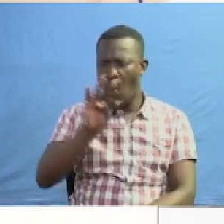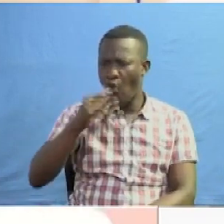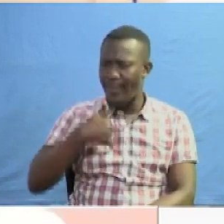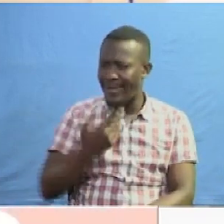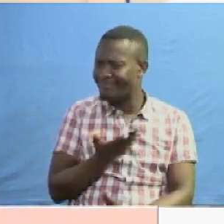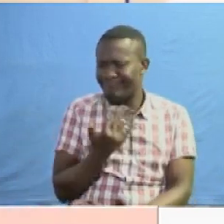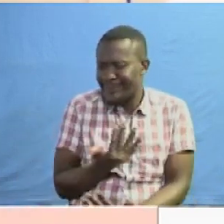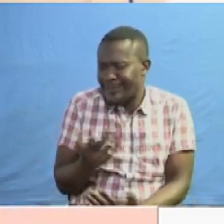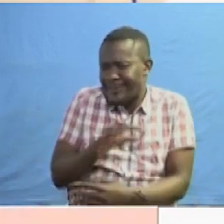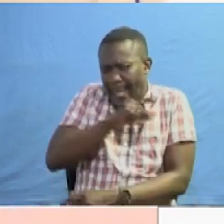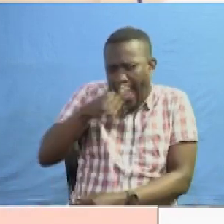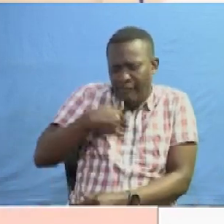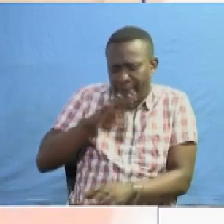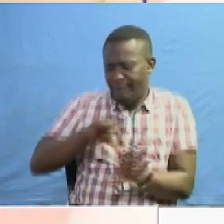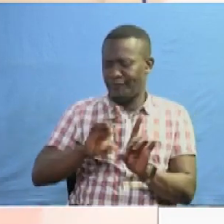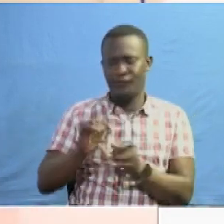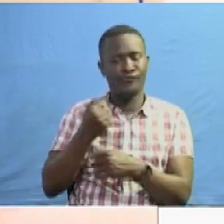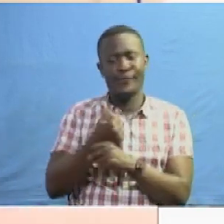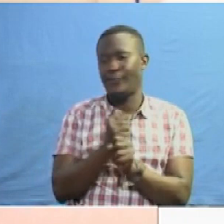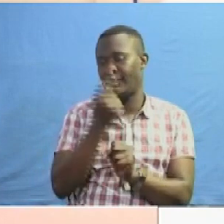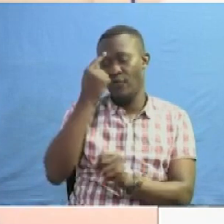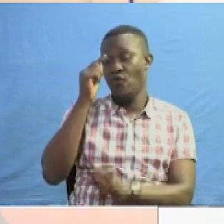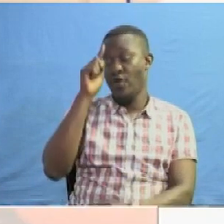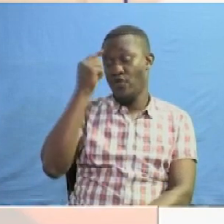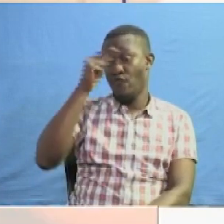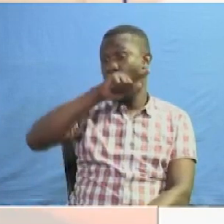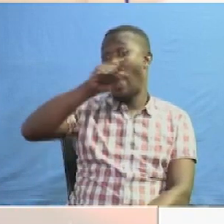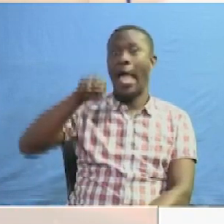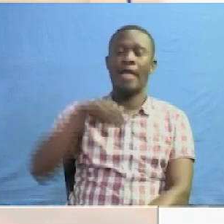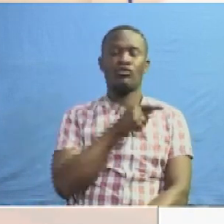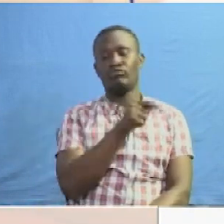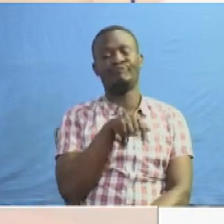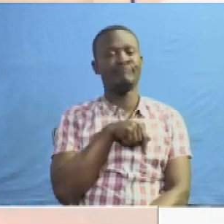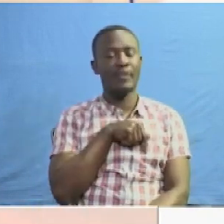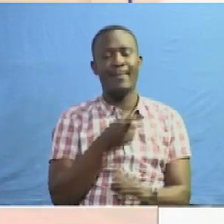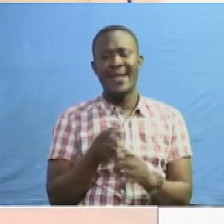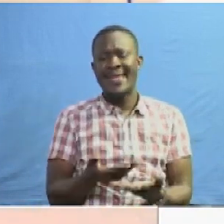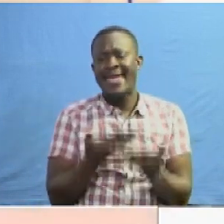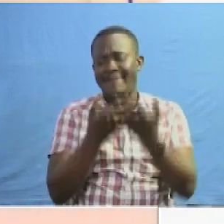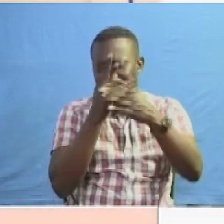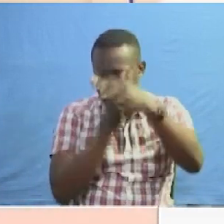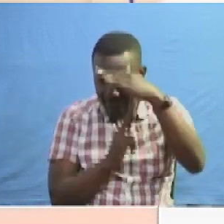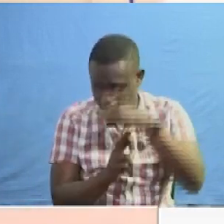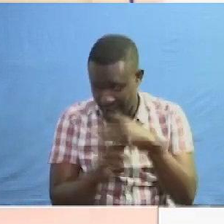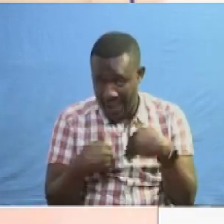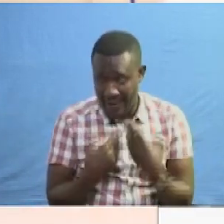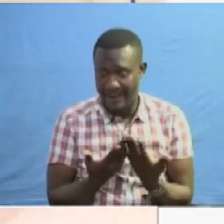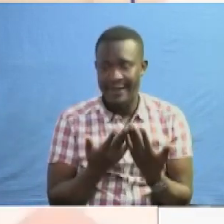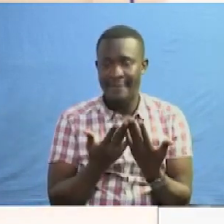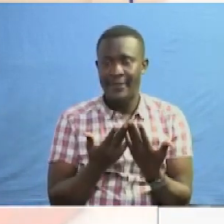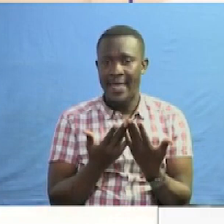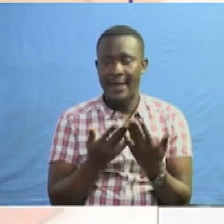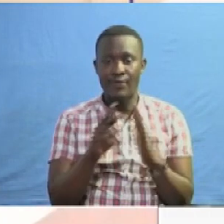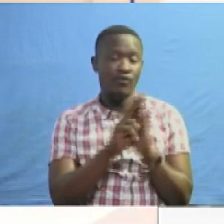watoto wetu na wanafanya kazi kwa niaba yetu sisi wote, na tuwapee heshima na tuwatii na